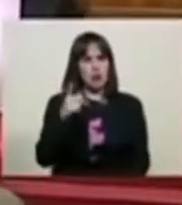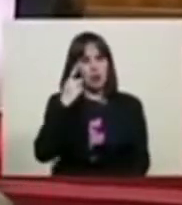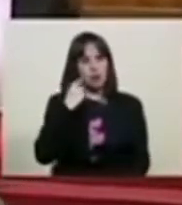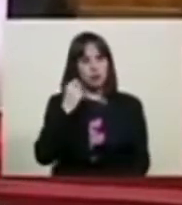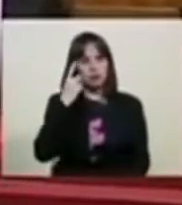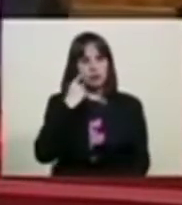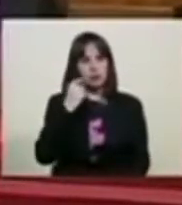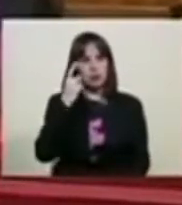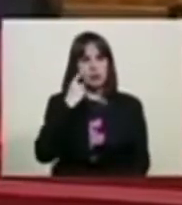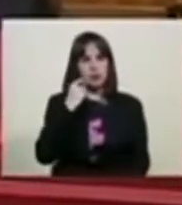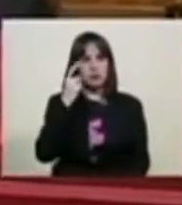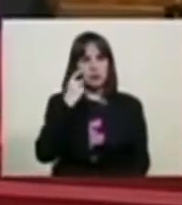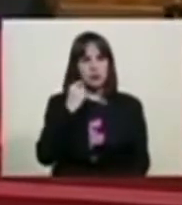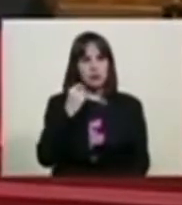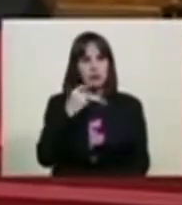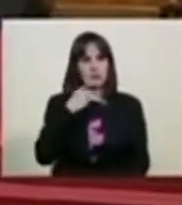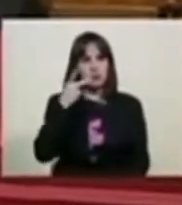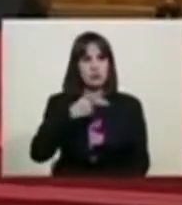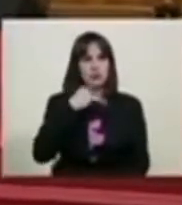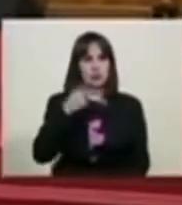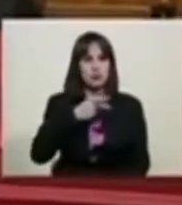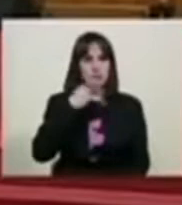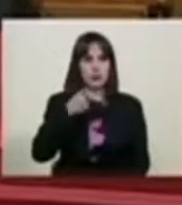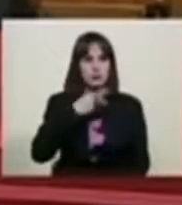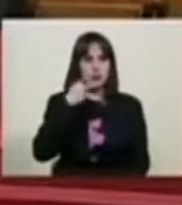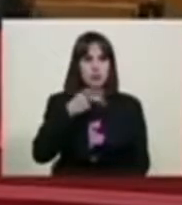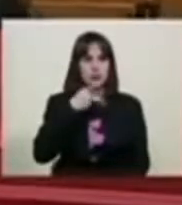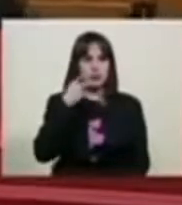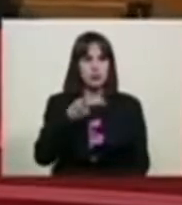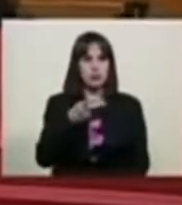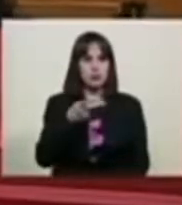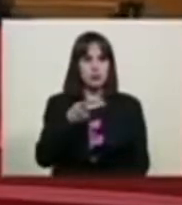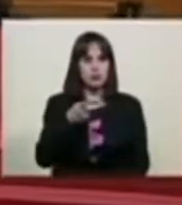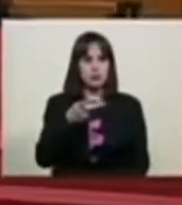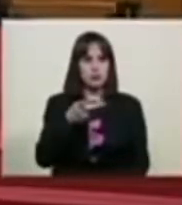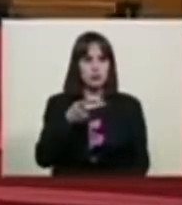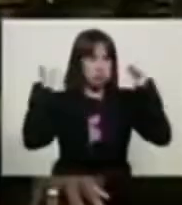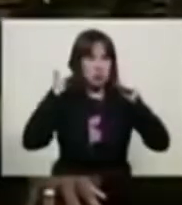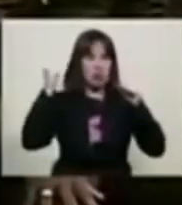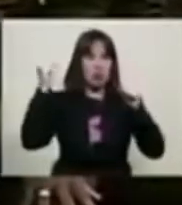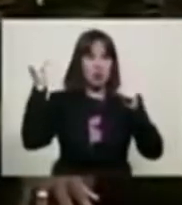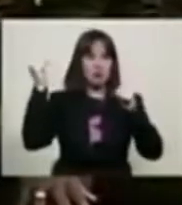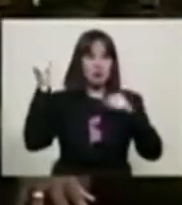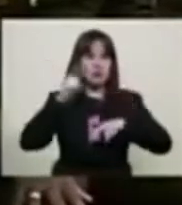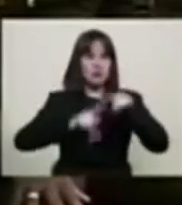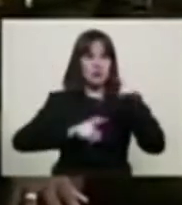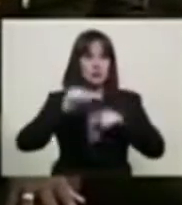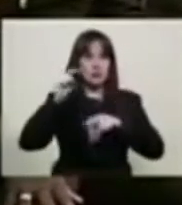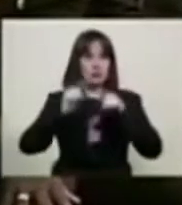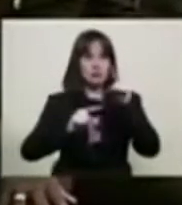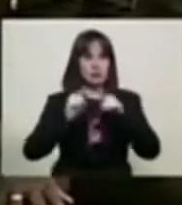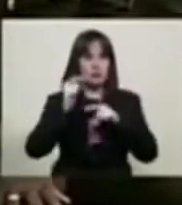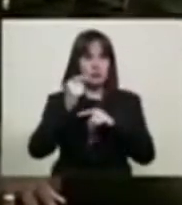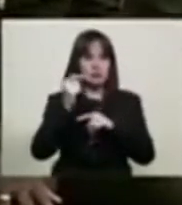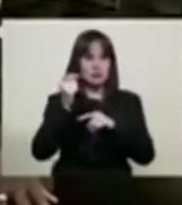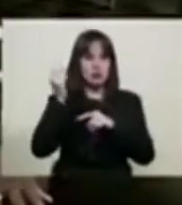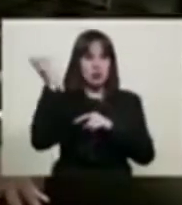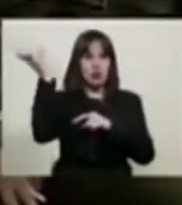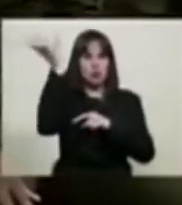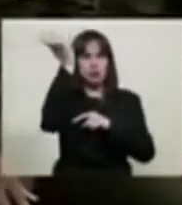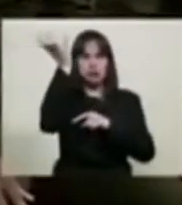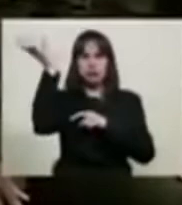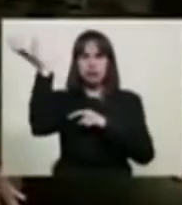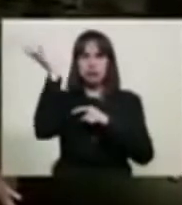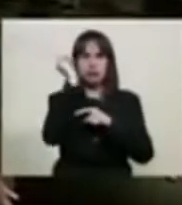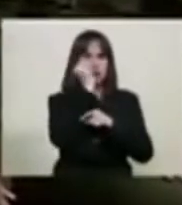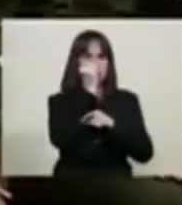la production de pétrole du Venezuela se dirige vers le sud. La production de pétrole du Venezuela est tombée à 1235 millions de